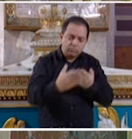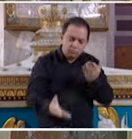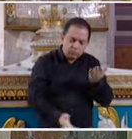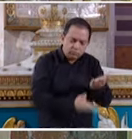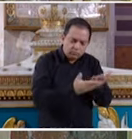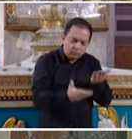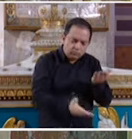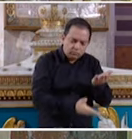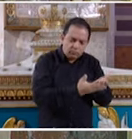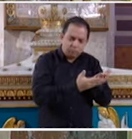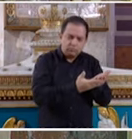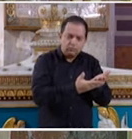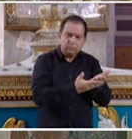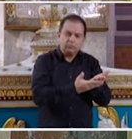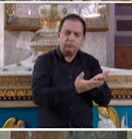Θεών